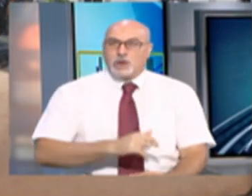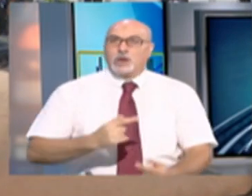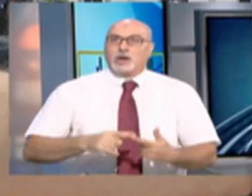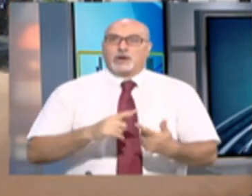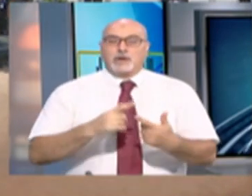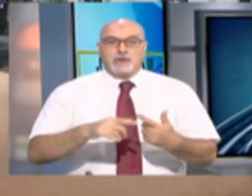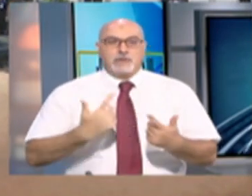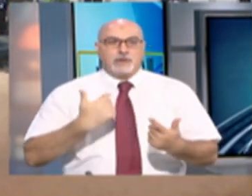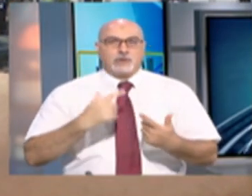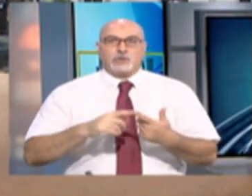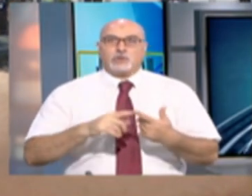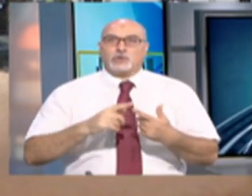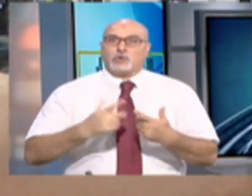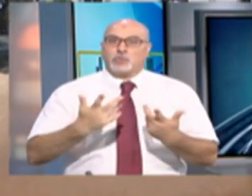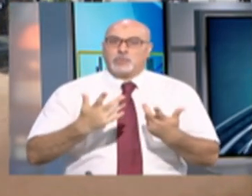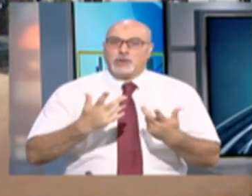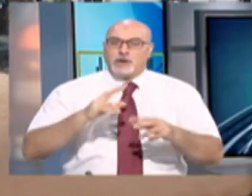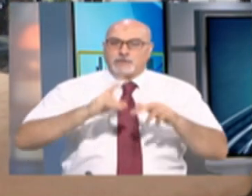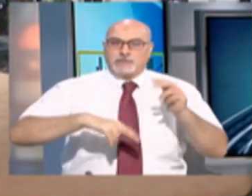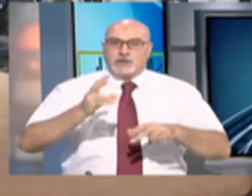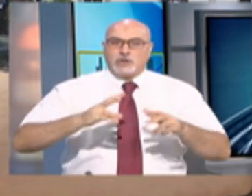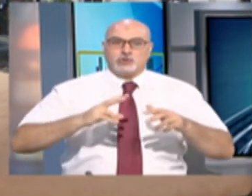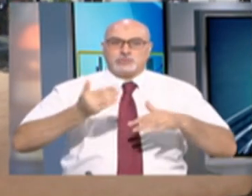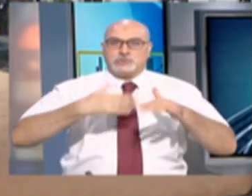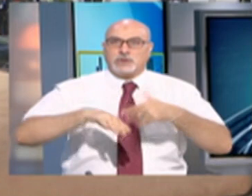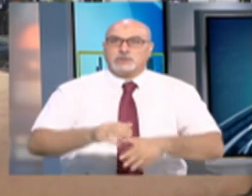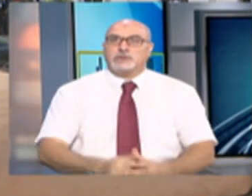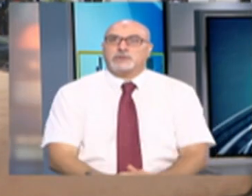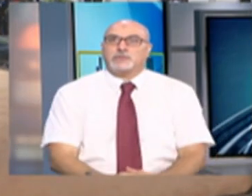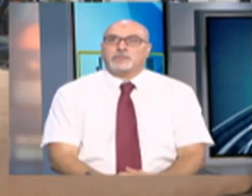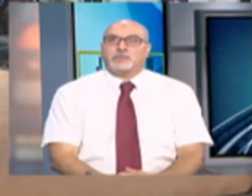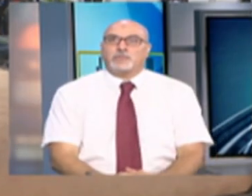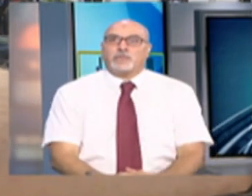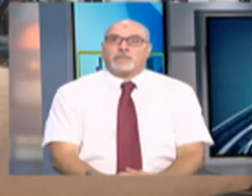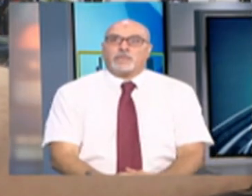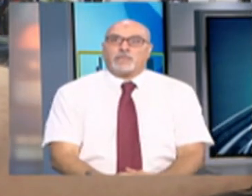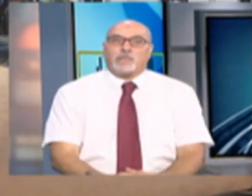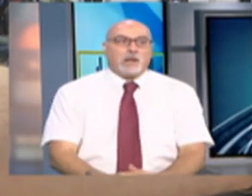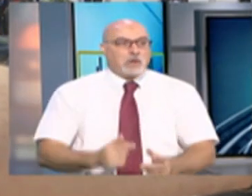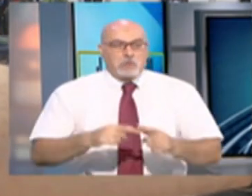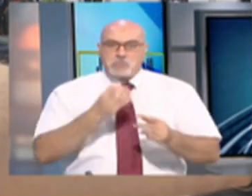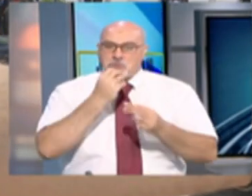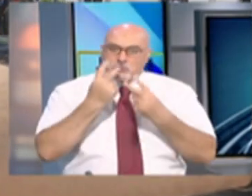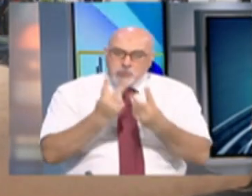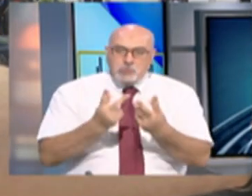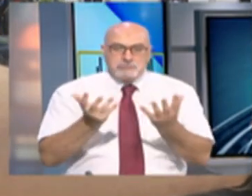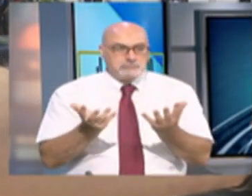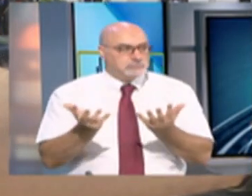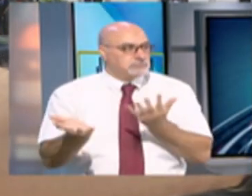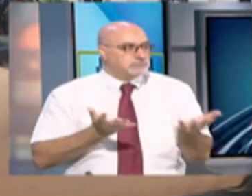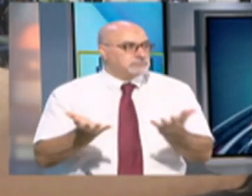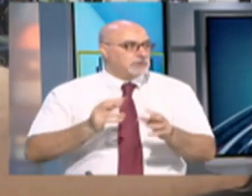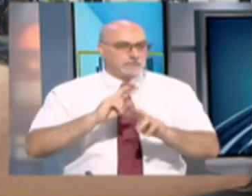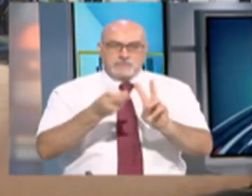بالتنظيم الجيد في المنشأة الجديدة بالقرية المتوسطية. ولقينا ترحابا حارا من طرف سكان